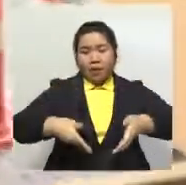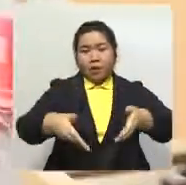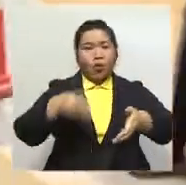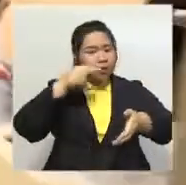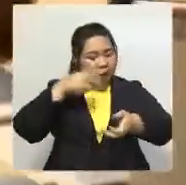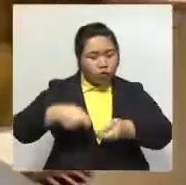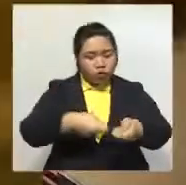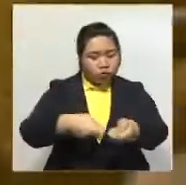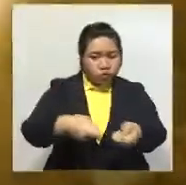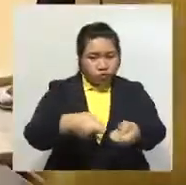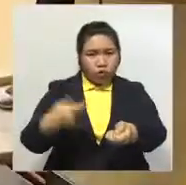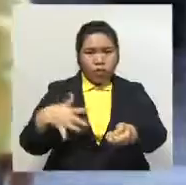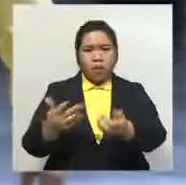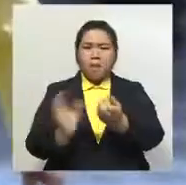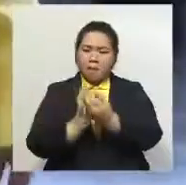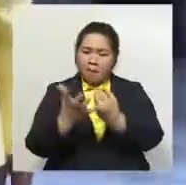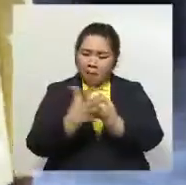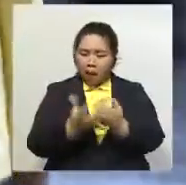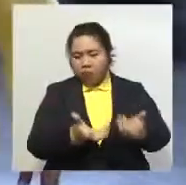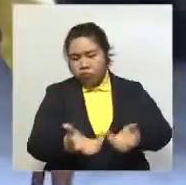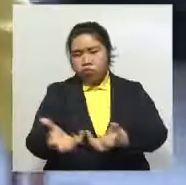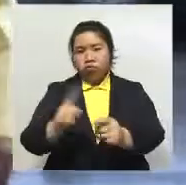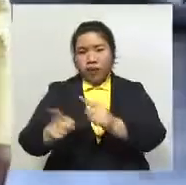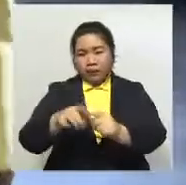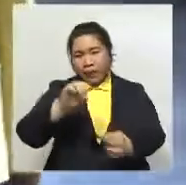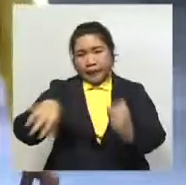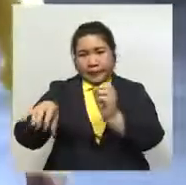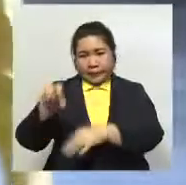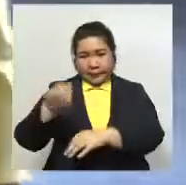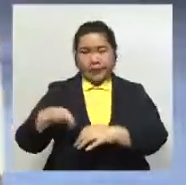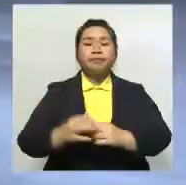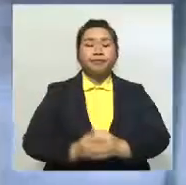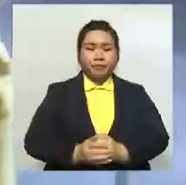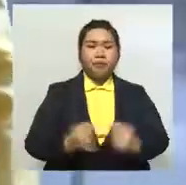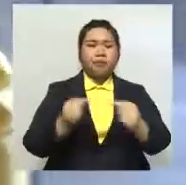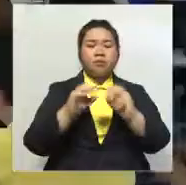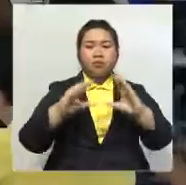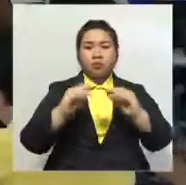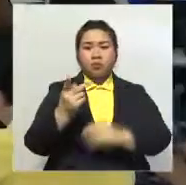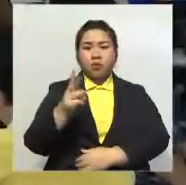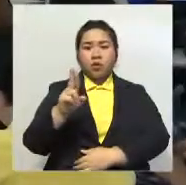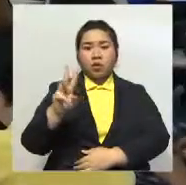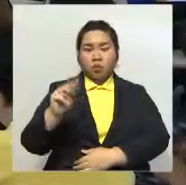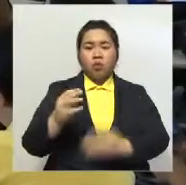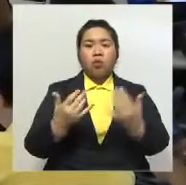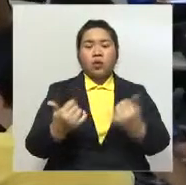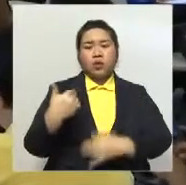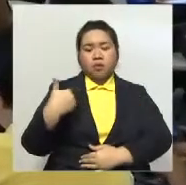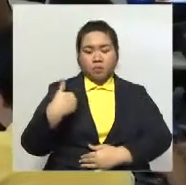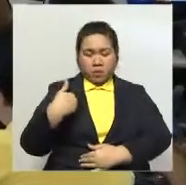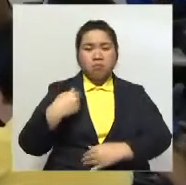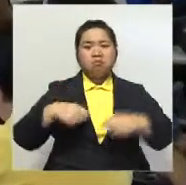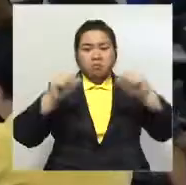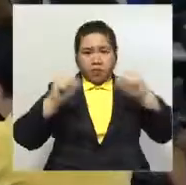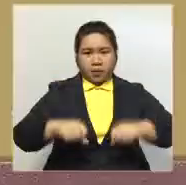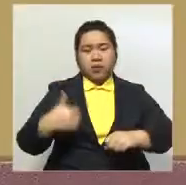นและการจัดการกองวัชพืชที่รุกล้ำลำคลองส่วนการประชุมคณะรัฐมนตรีในวันนี้ค่ะที่ประชุมได้มีมติเห็น